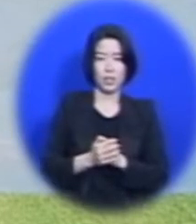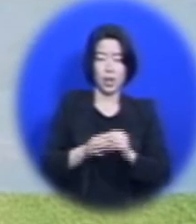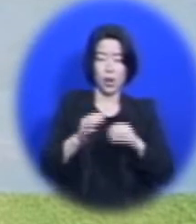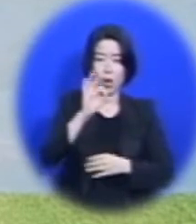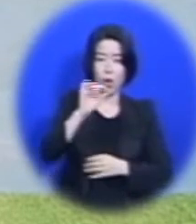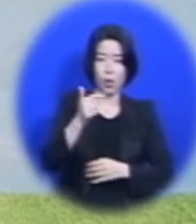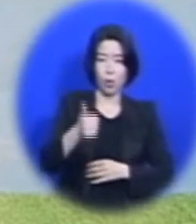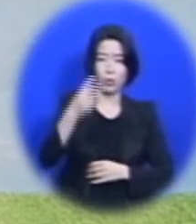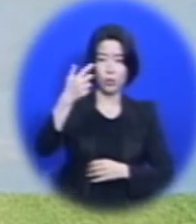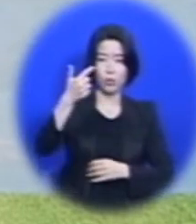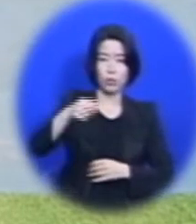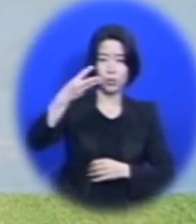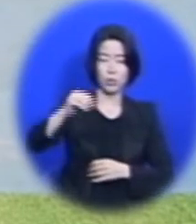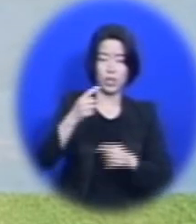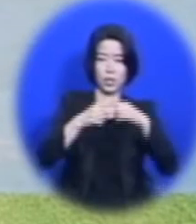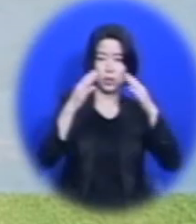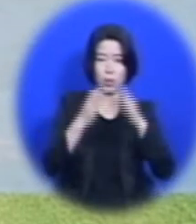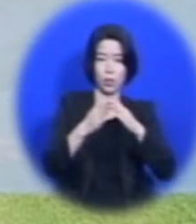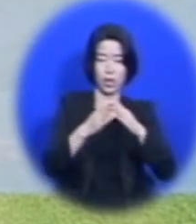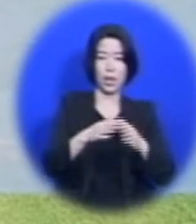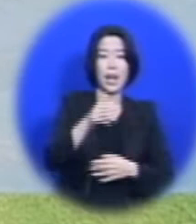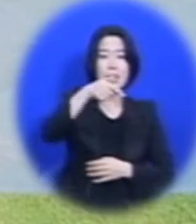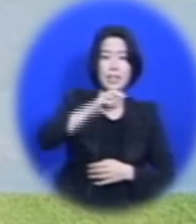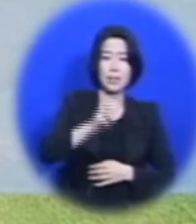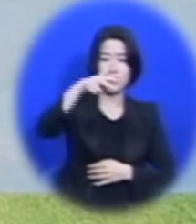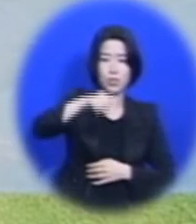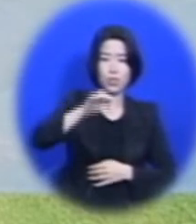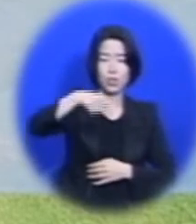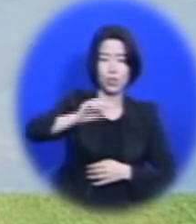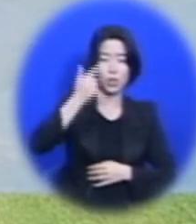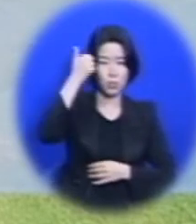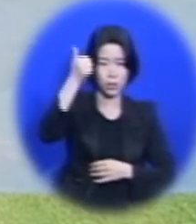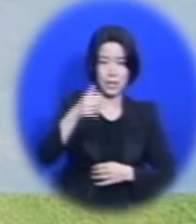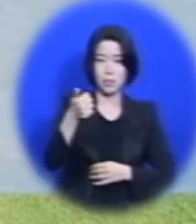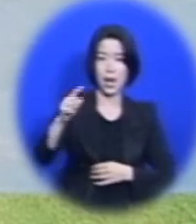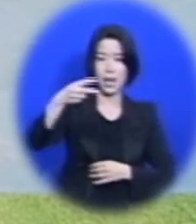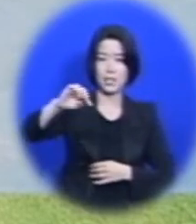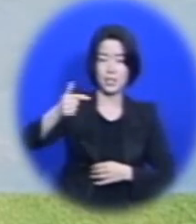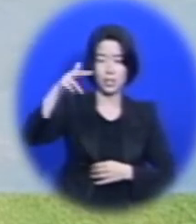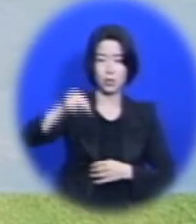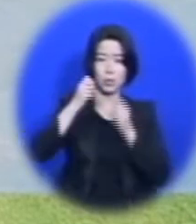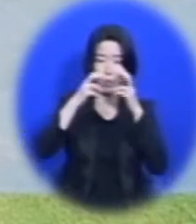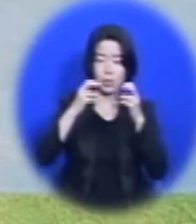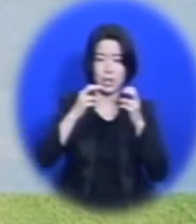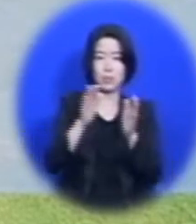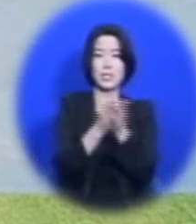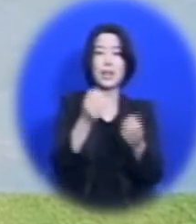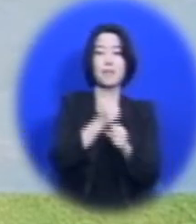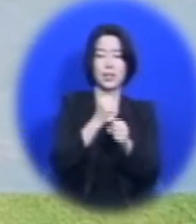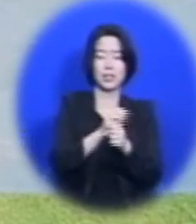오늘의 교회 김중원 목사님, 하신주 선교사님 네 분이 그래도 괜찮아 그런 책을